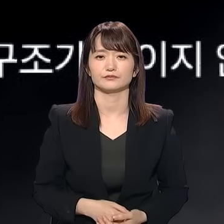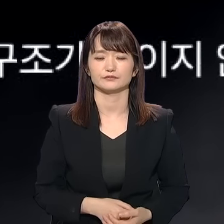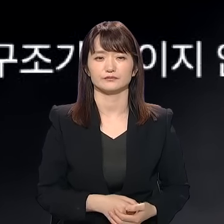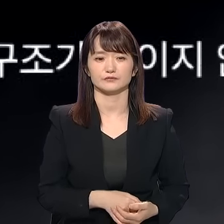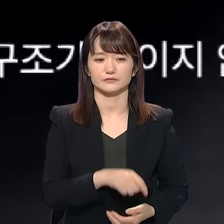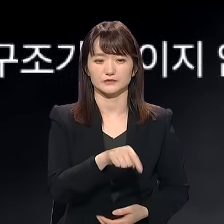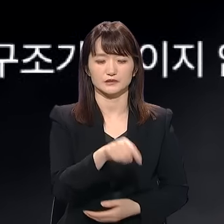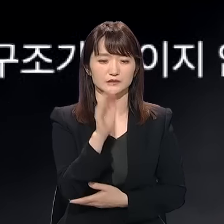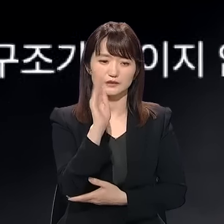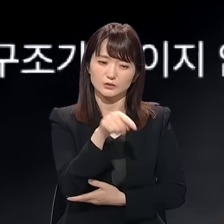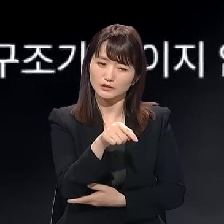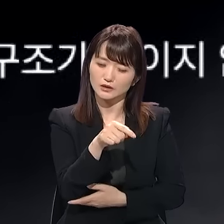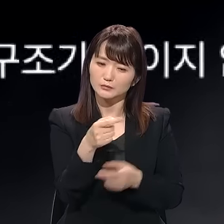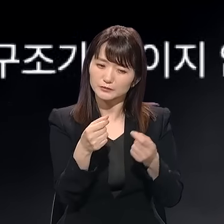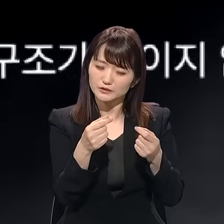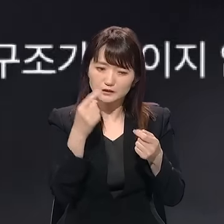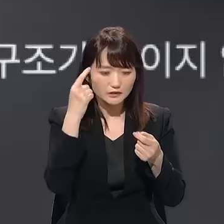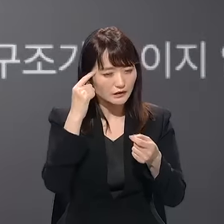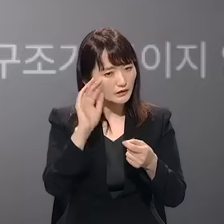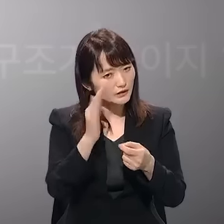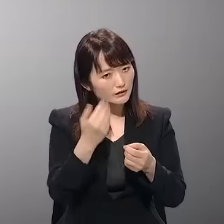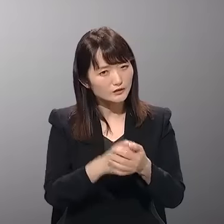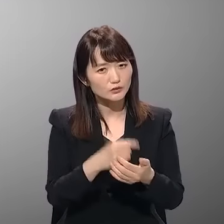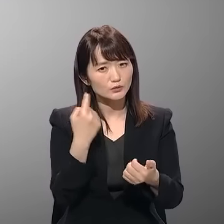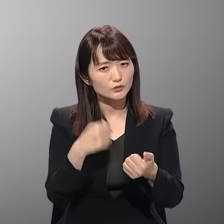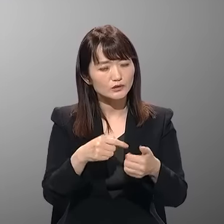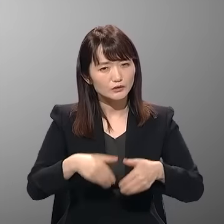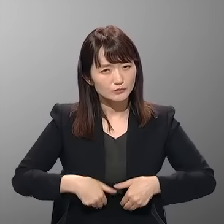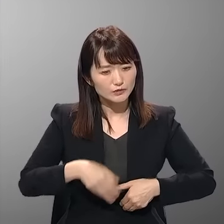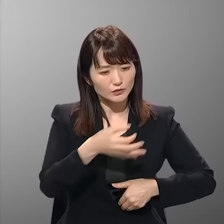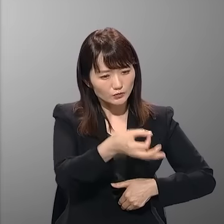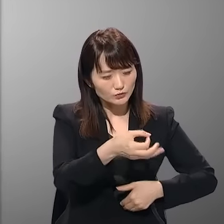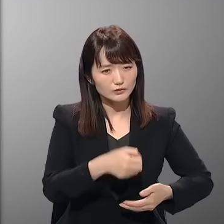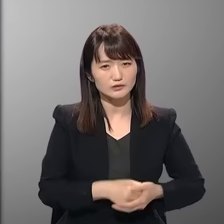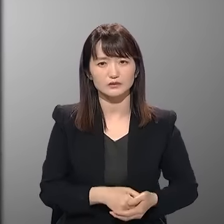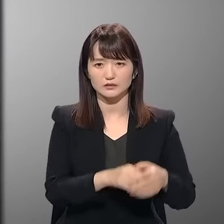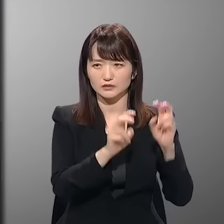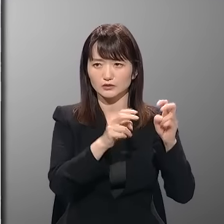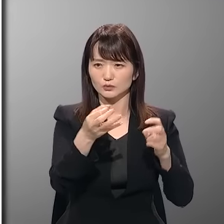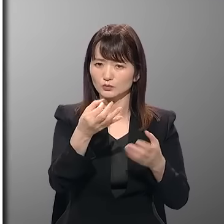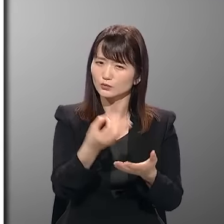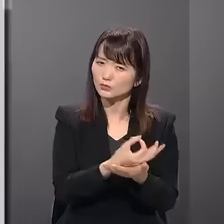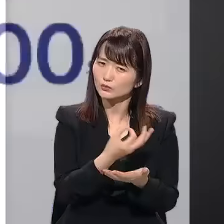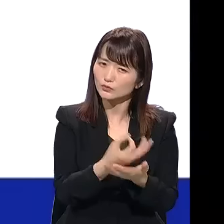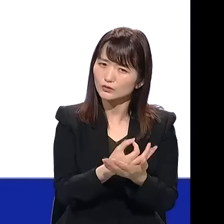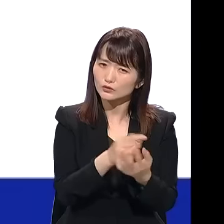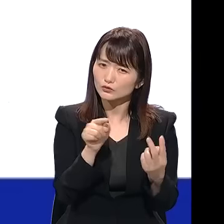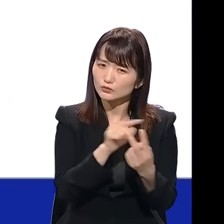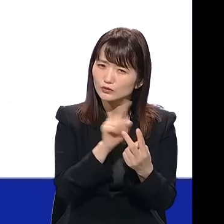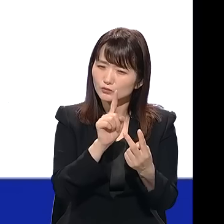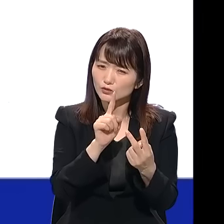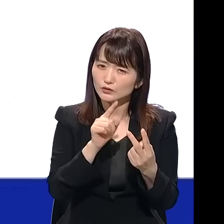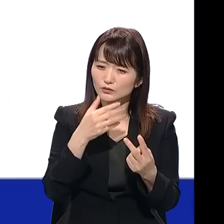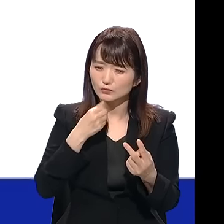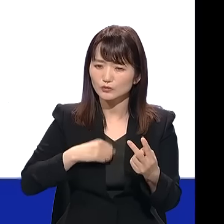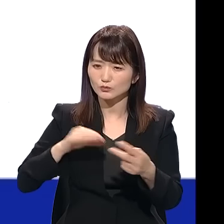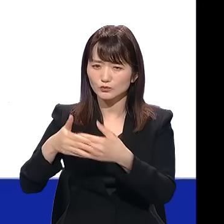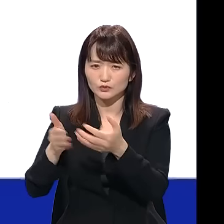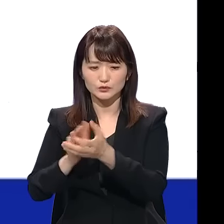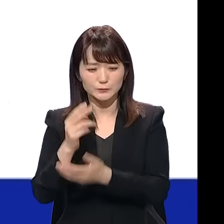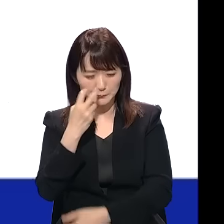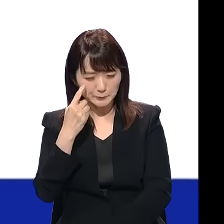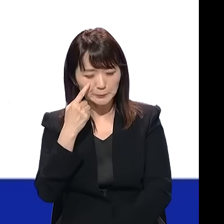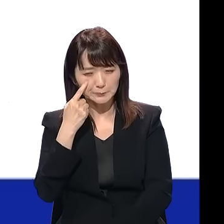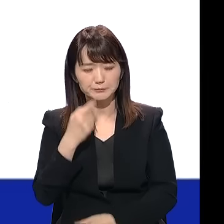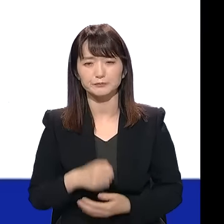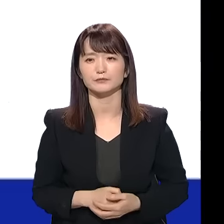그렇게 봐야 되는 건지 정말로 교육에 필요한 비용이었다이 돈벌이로 쓴 건지이 부분을 더 추가적으로 보고 복집에서 살펴보겠다고 한 것이고